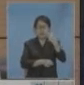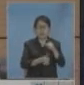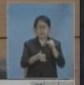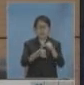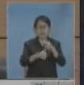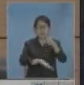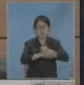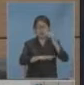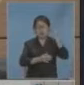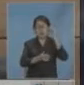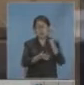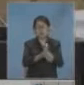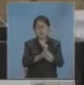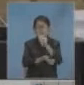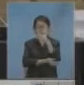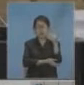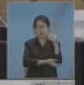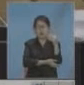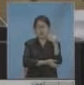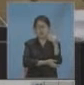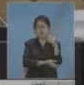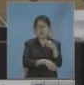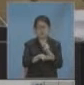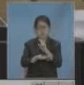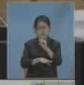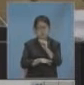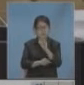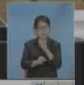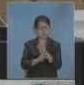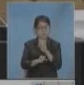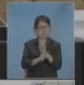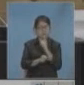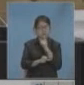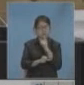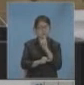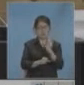เดี๋ยวตรงนี้ประเด็นนะครับท่านพอแล้วครับท่านวิชระไม่ควรพูดแล้ว